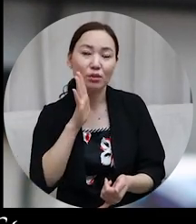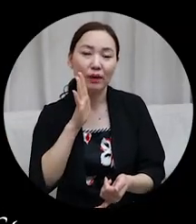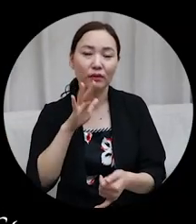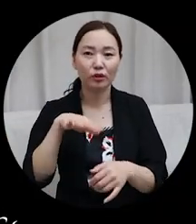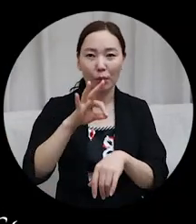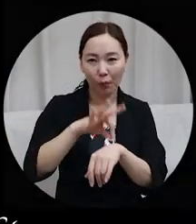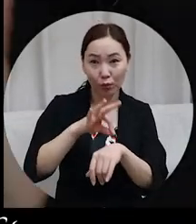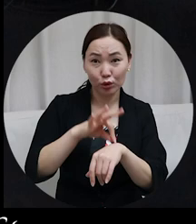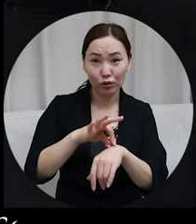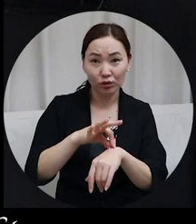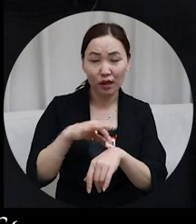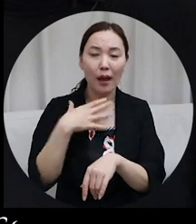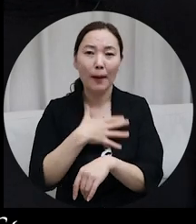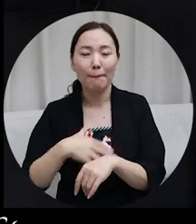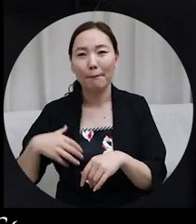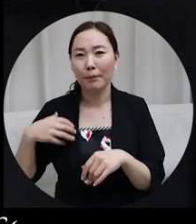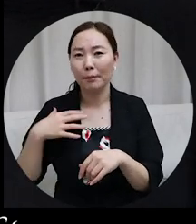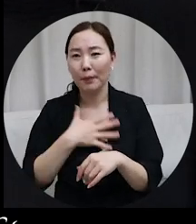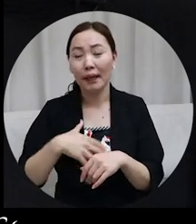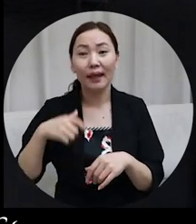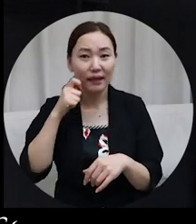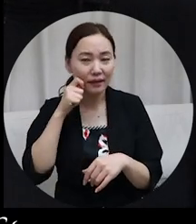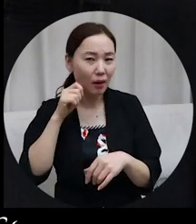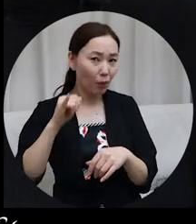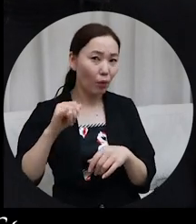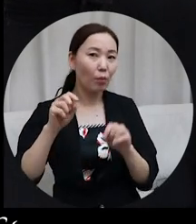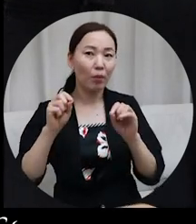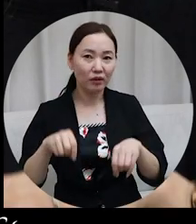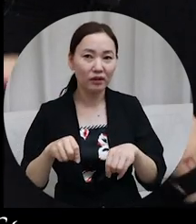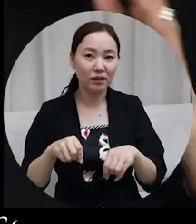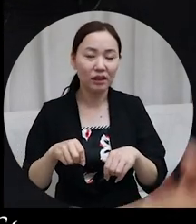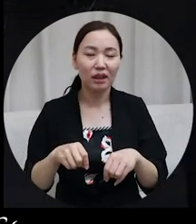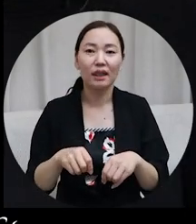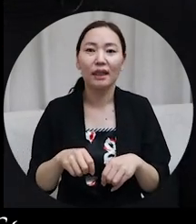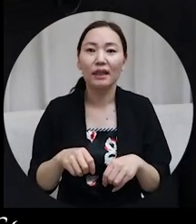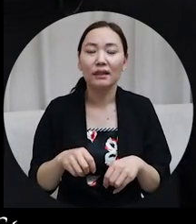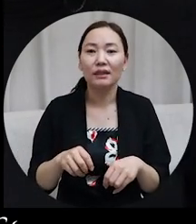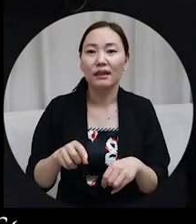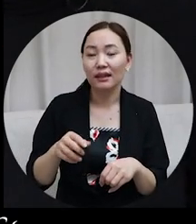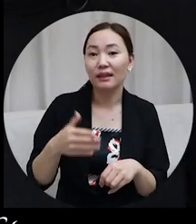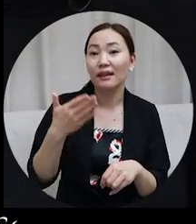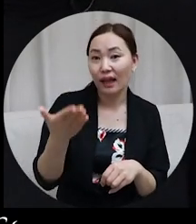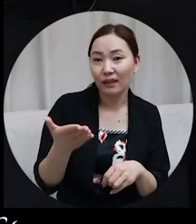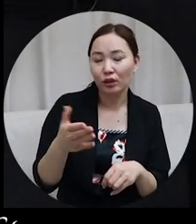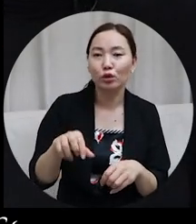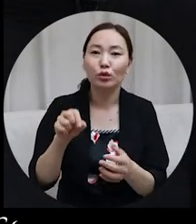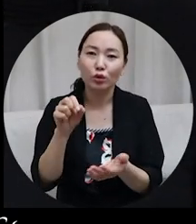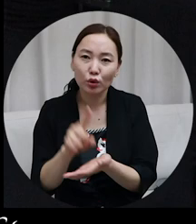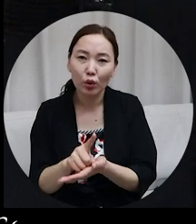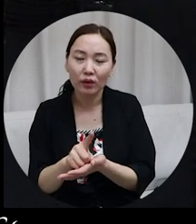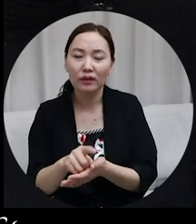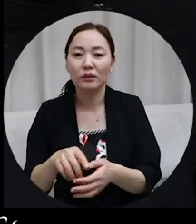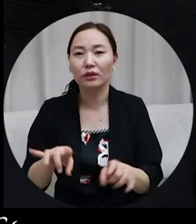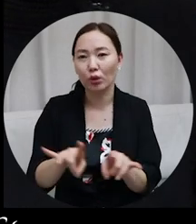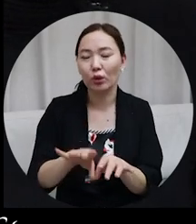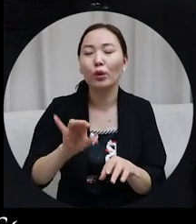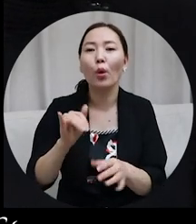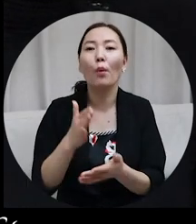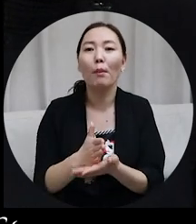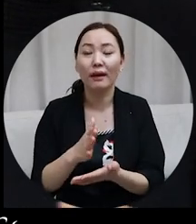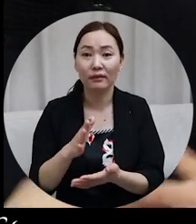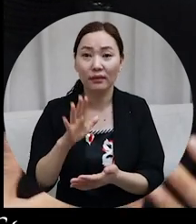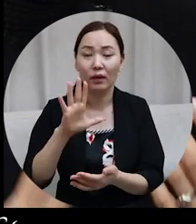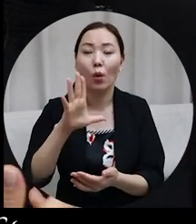тий. Төшөөтэй нэг ээжээсээ ингэж асууж ирсэн. Яг ээж маань ингээл би нээр хүнд байх та. Аа та яг ингээд юу хүсэж